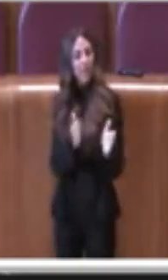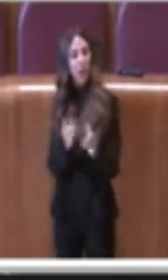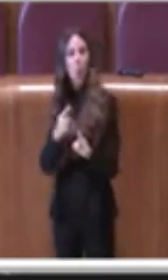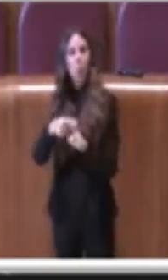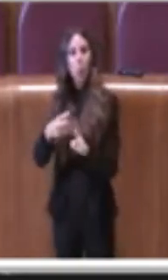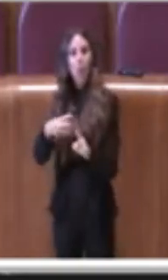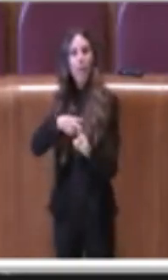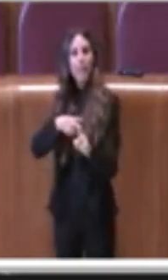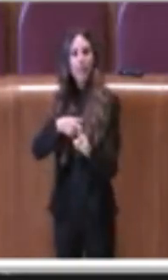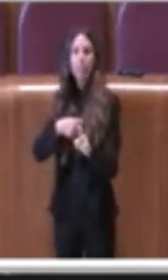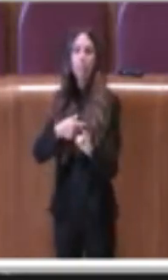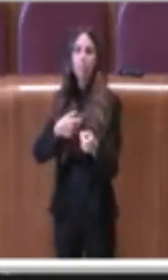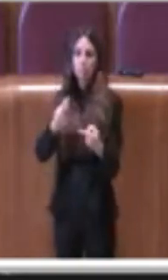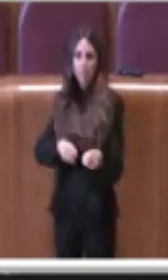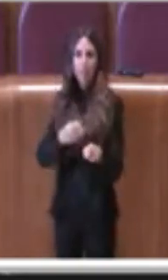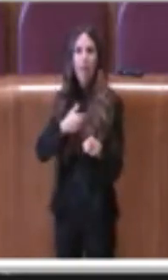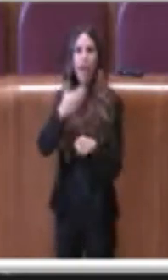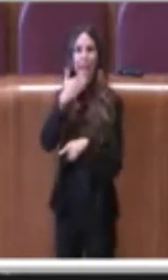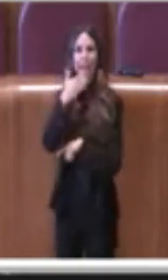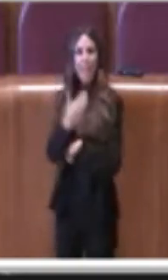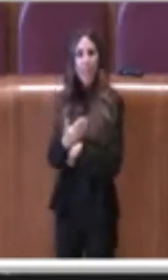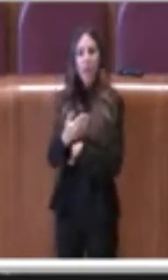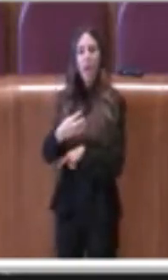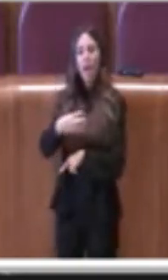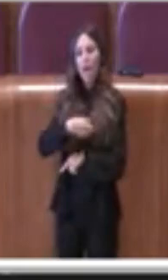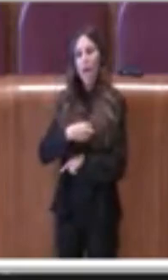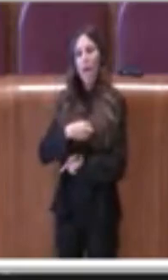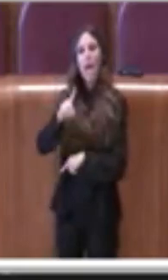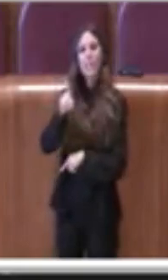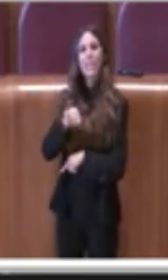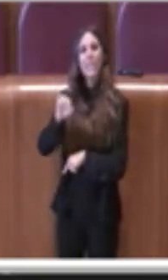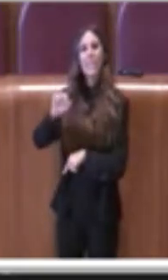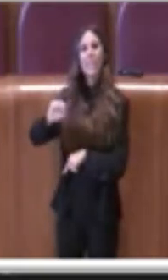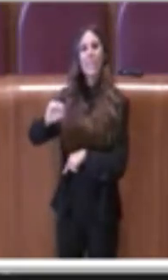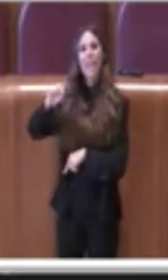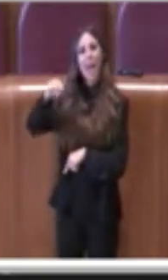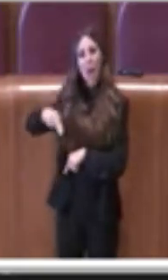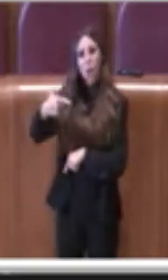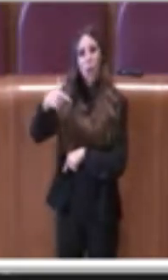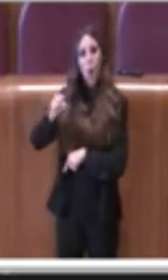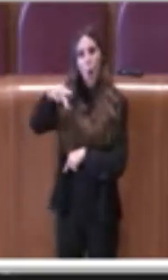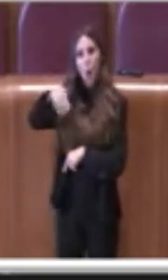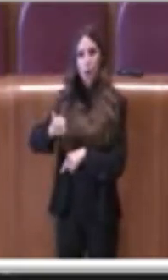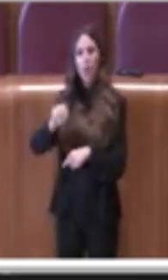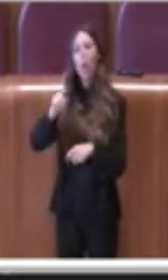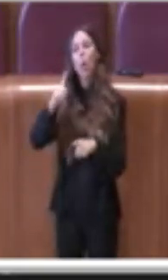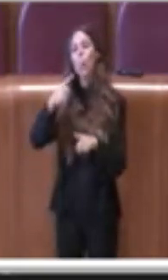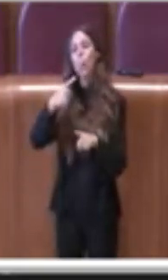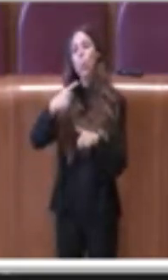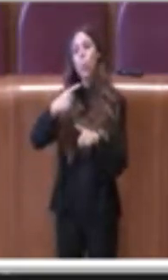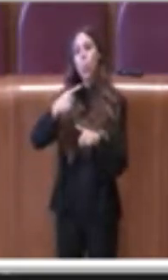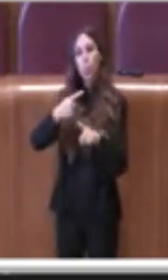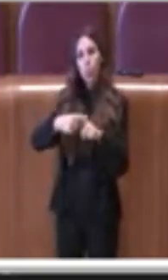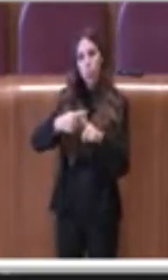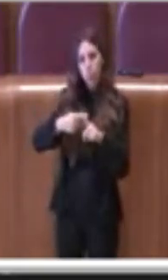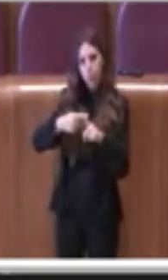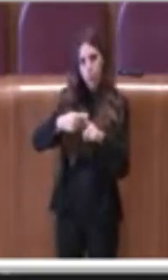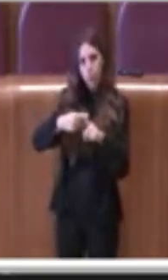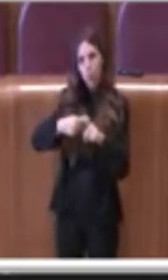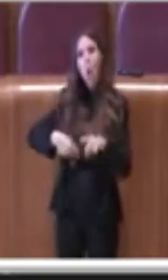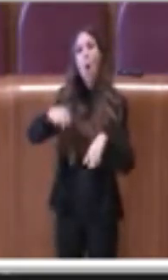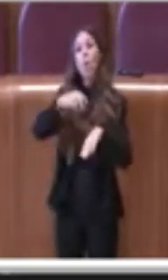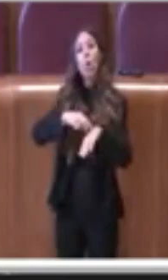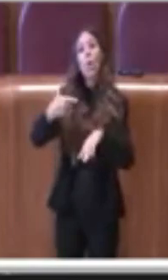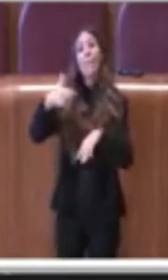questo ringraziamo l'assessore Ziantoni, ringraziamo il dottor Tamburrano che lavora all'interno dello